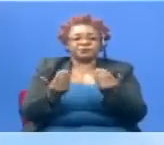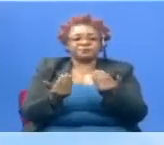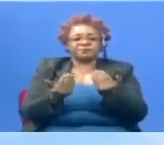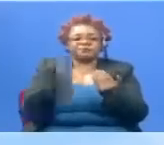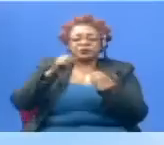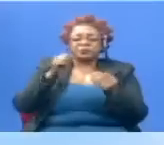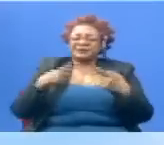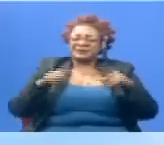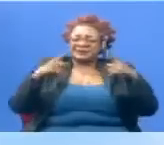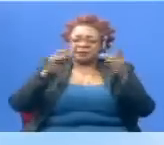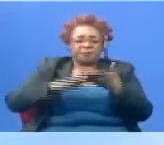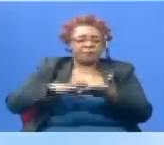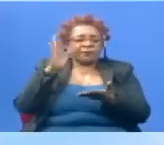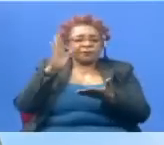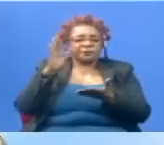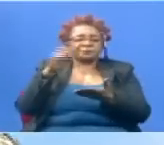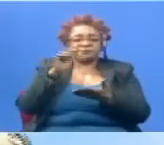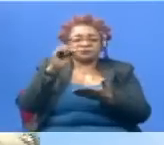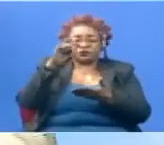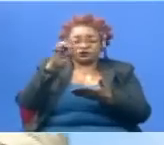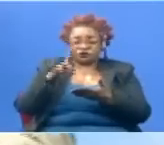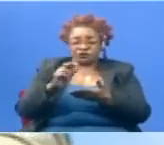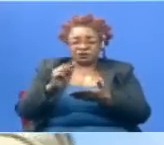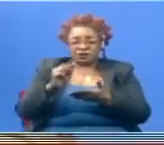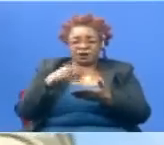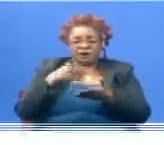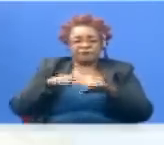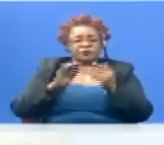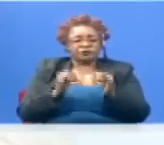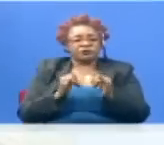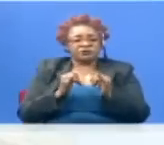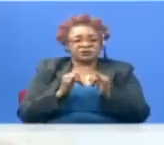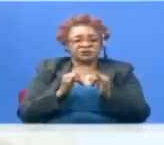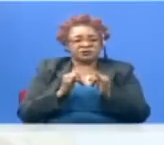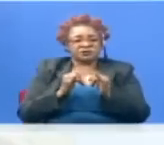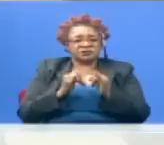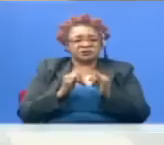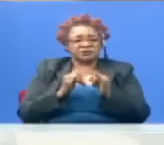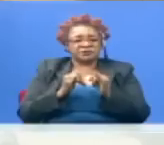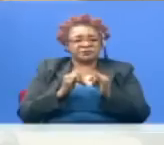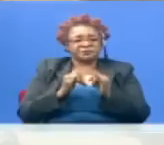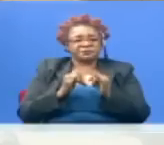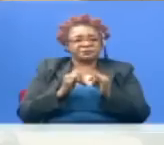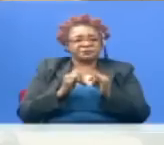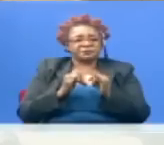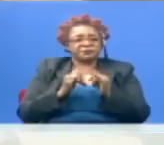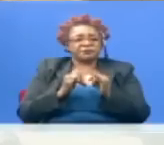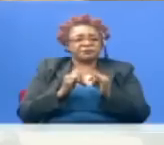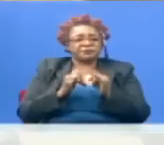itafaulu zaidi. Mwanahabari wetu George Keru anatupa maelezo hayo zaidi.